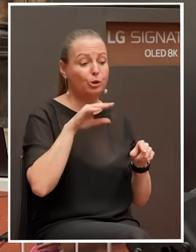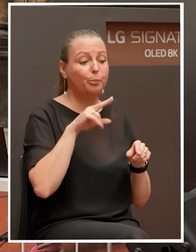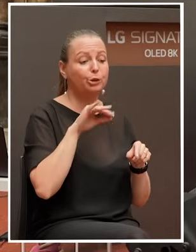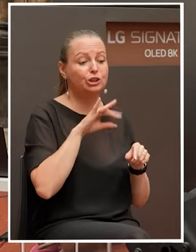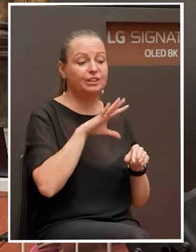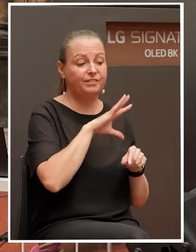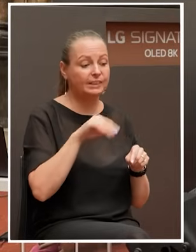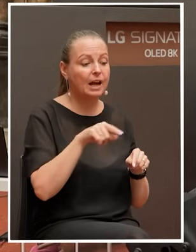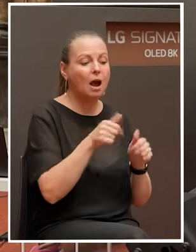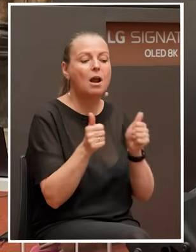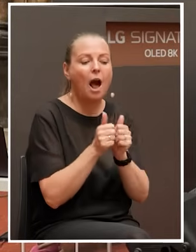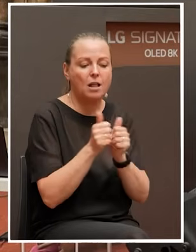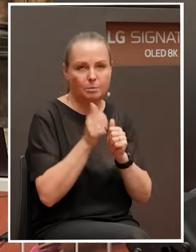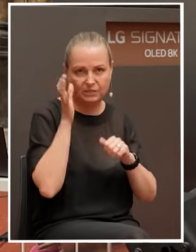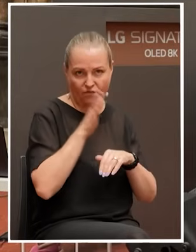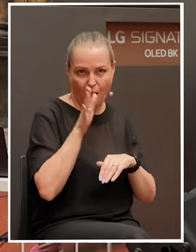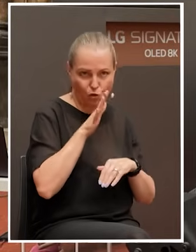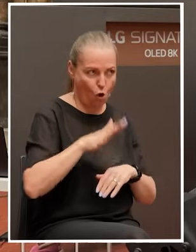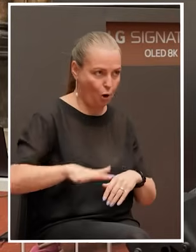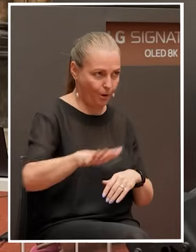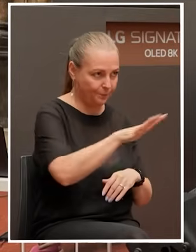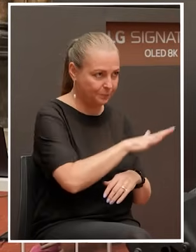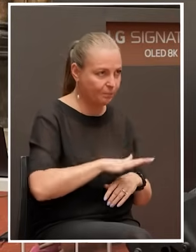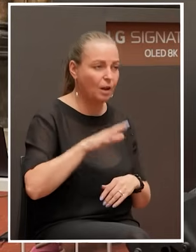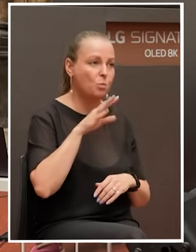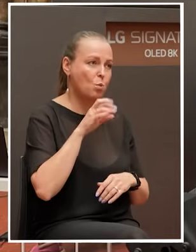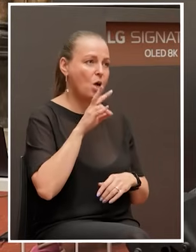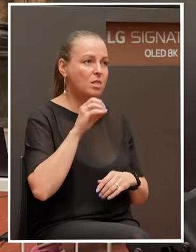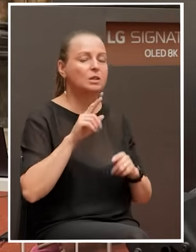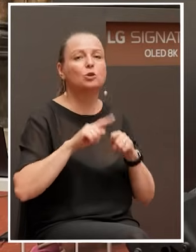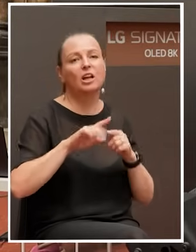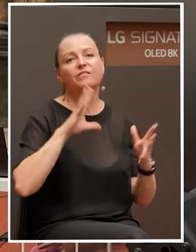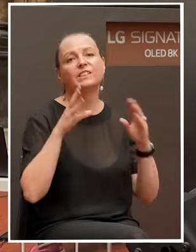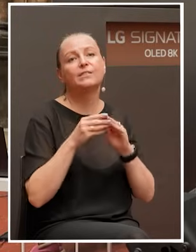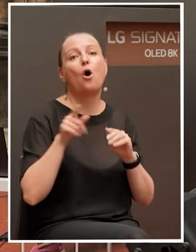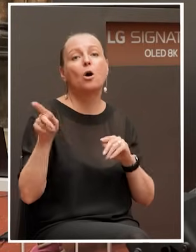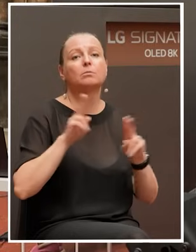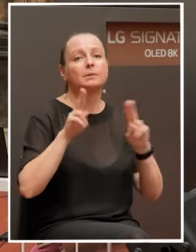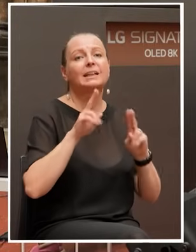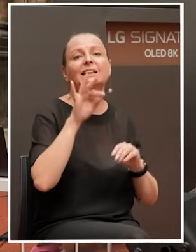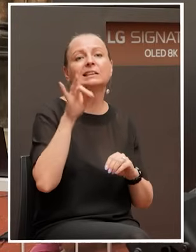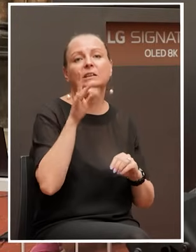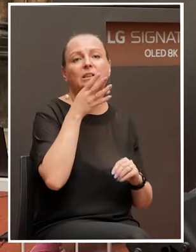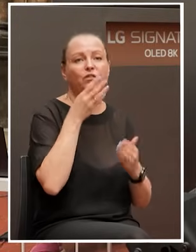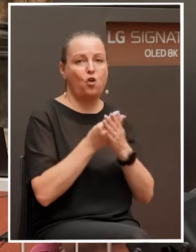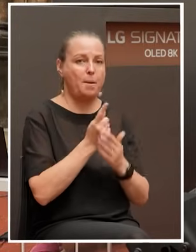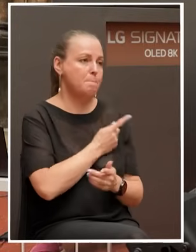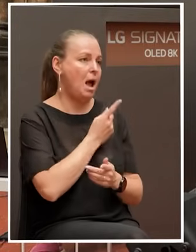увидены с кромки воды, что говорит о том, что Моне, скорее всего, писал их из своей лодочки мастерской, из